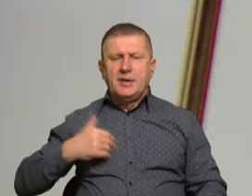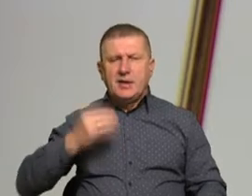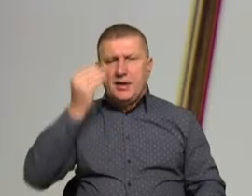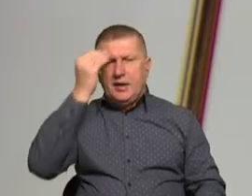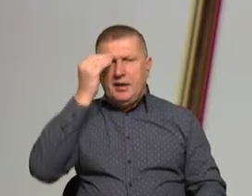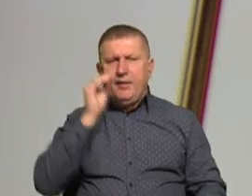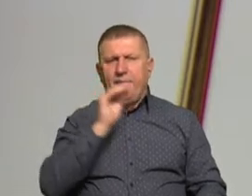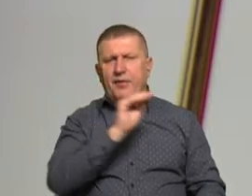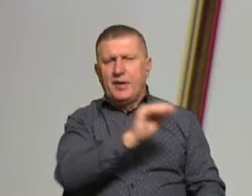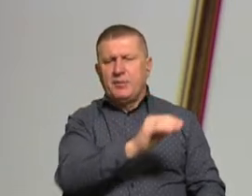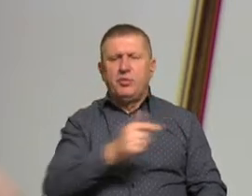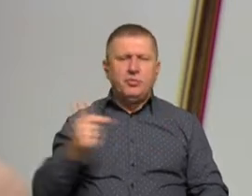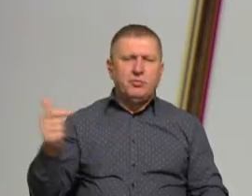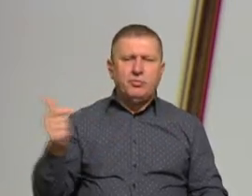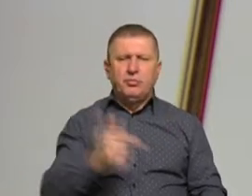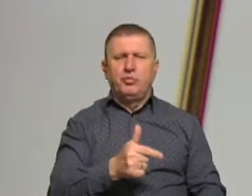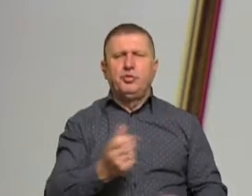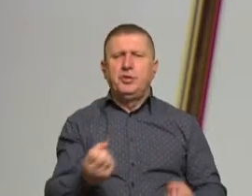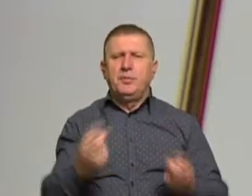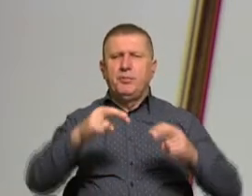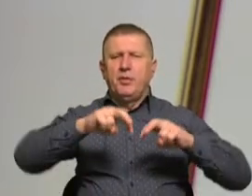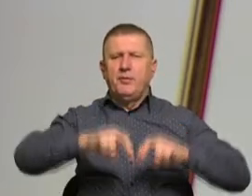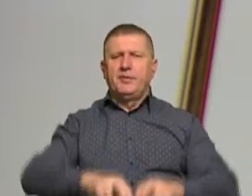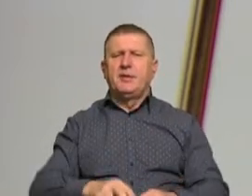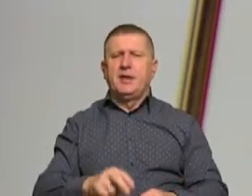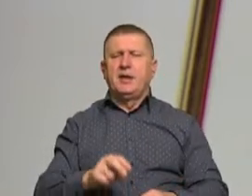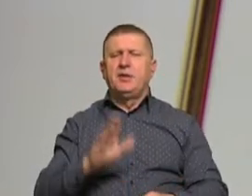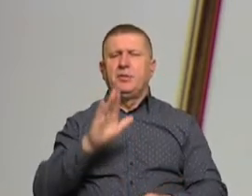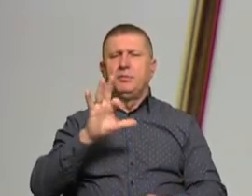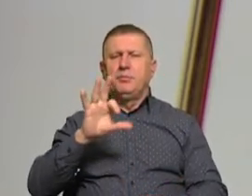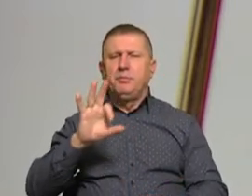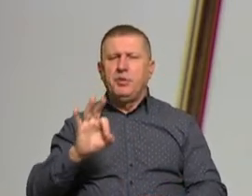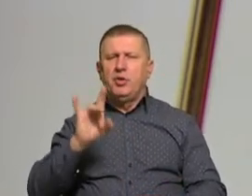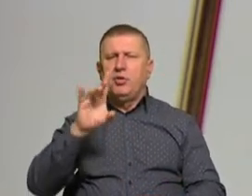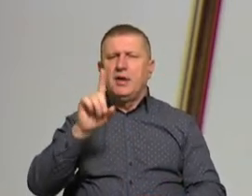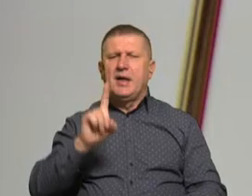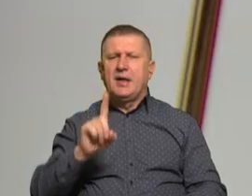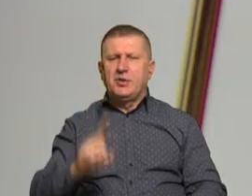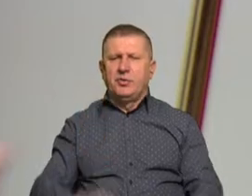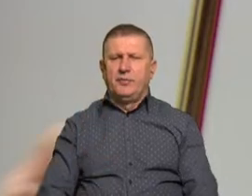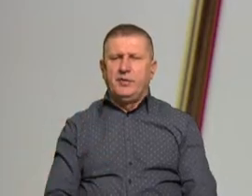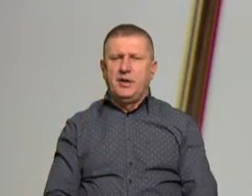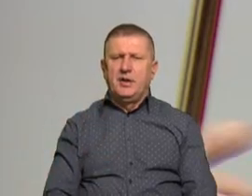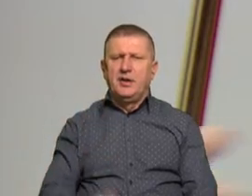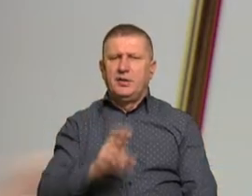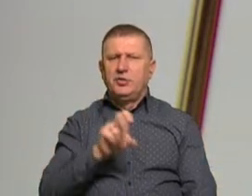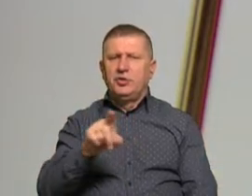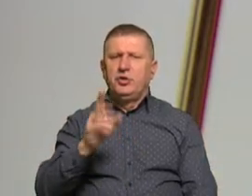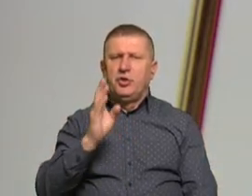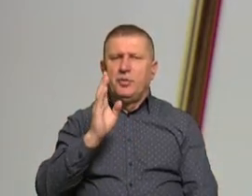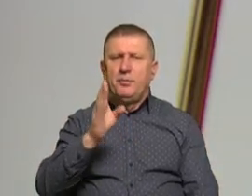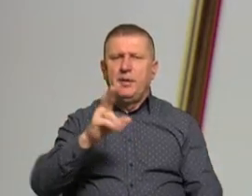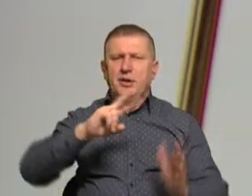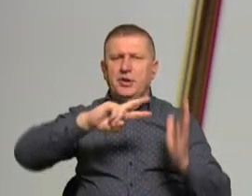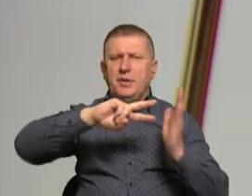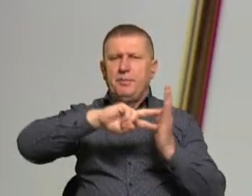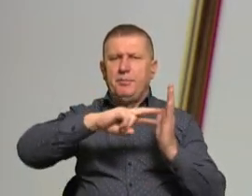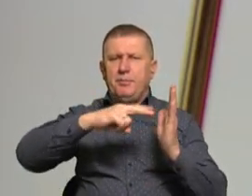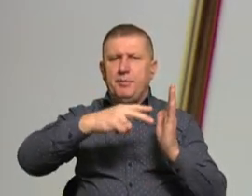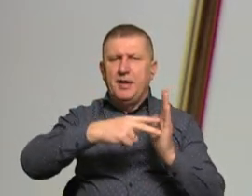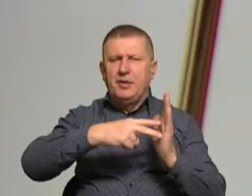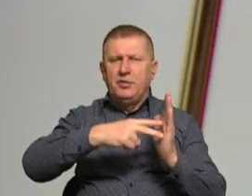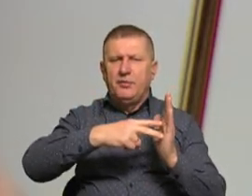że biogazownia musi powstać. Ale musimy też pamiętać o tym, że biogazownia, czy to będzie prawdopodobnie planowana, z tego co